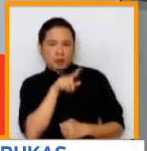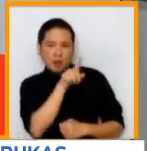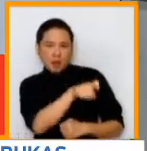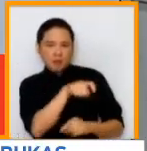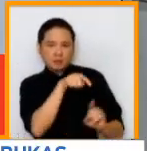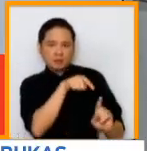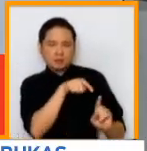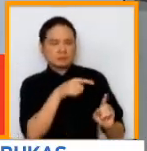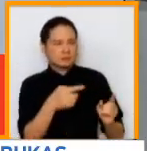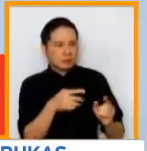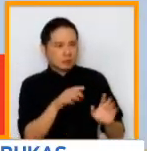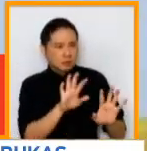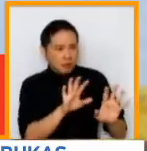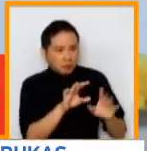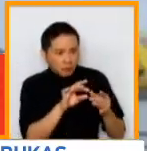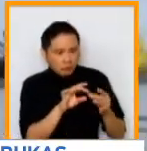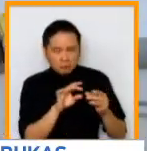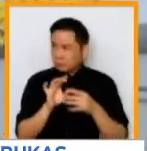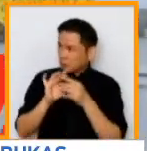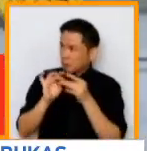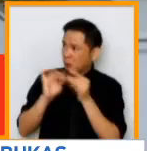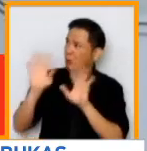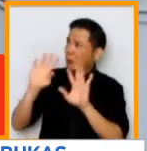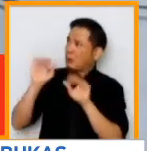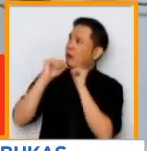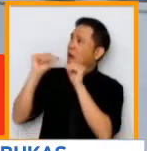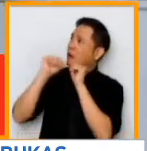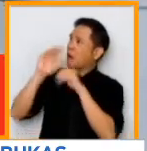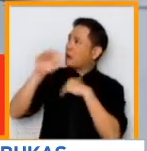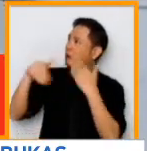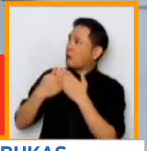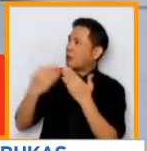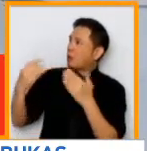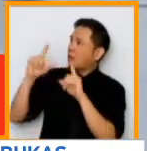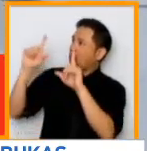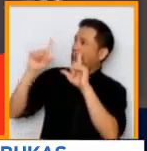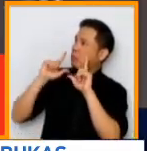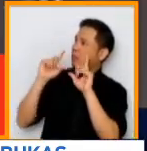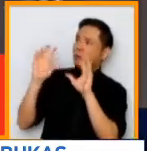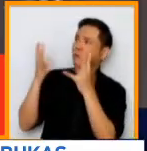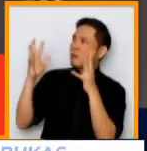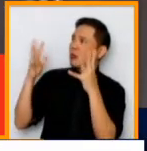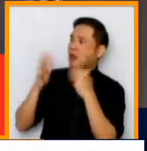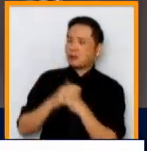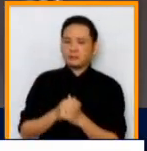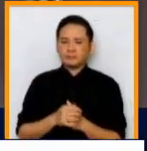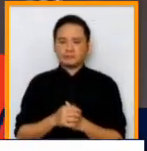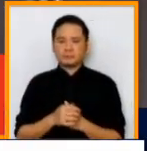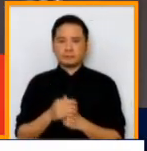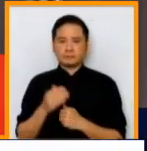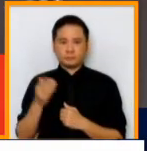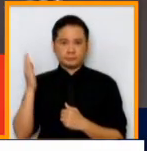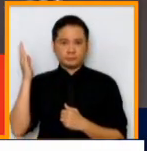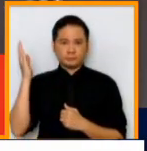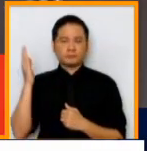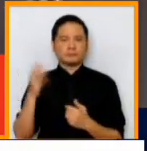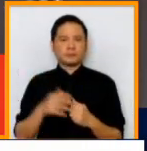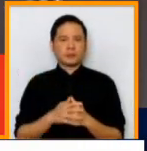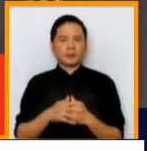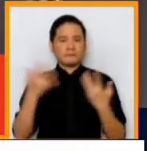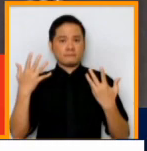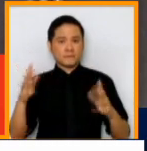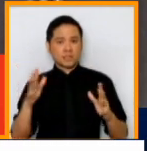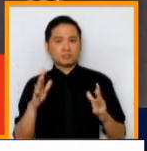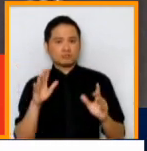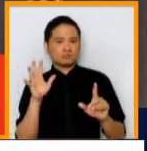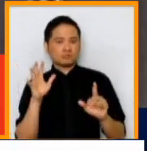na paratang laban sa kanya. Wala, hindi ko akin yung inaan. Nasampahan na siya ng reklamong paglabag sa Comprehensive